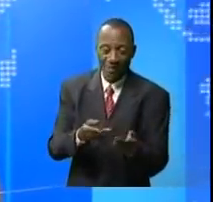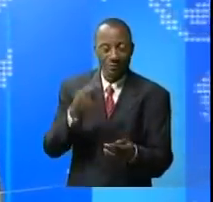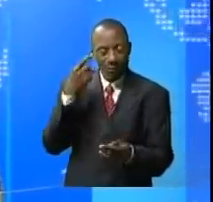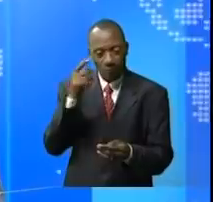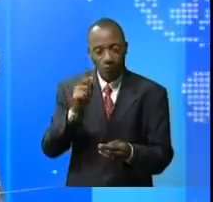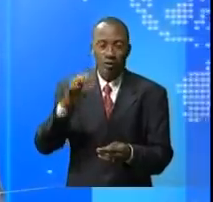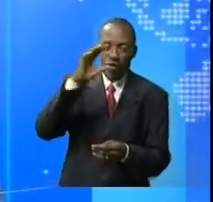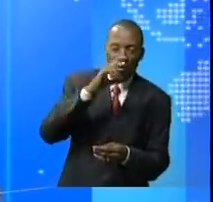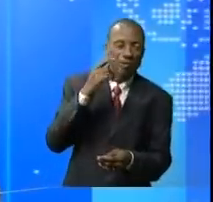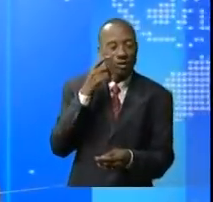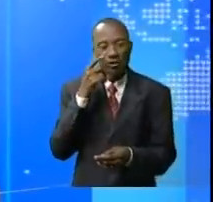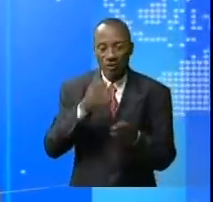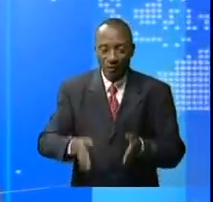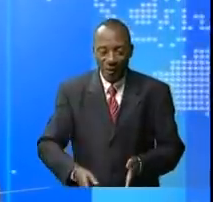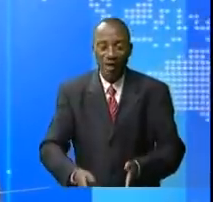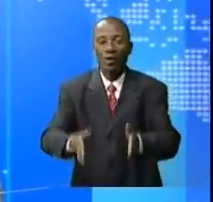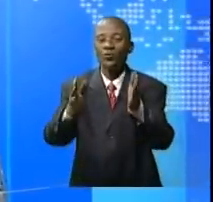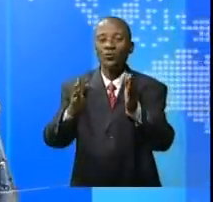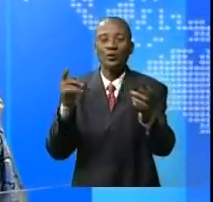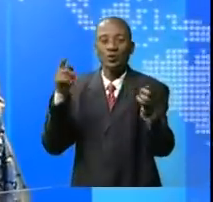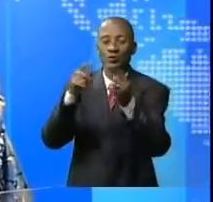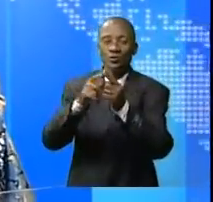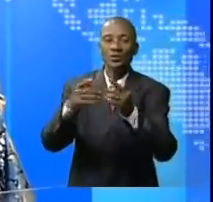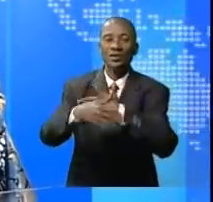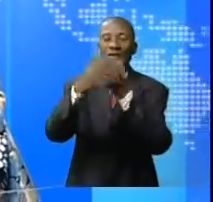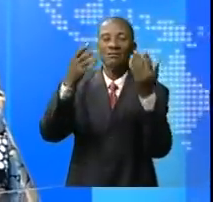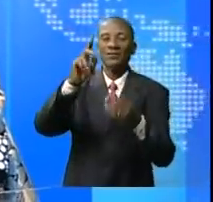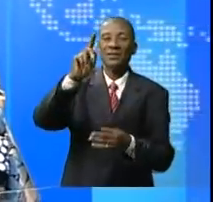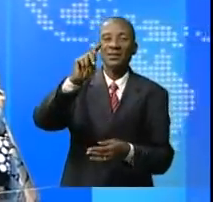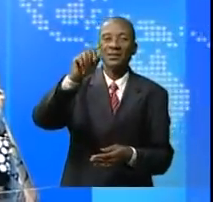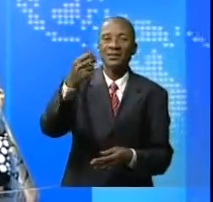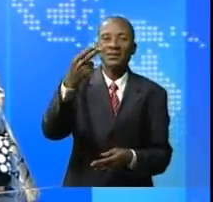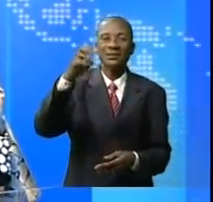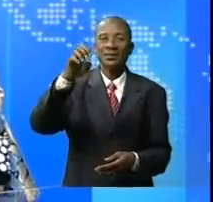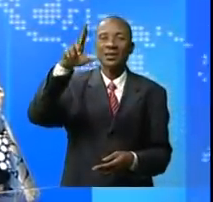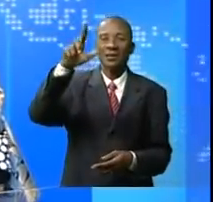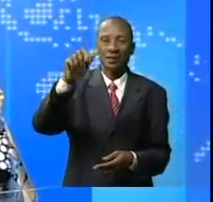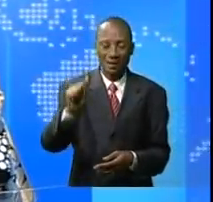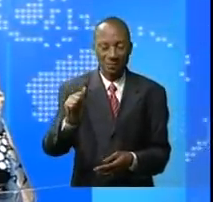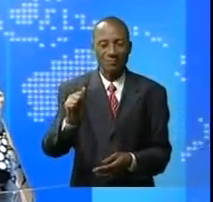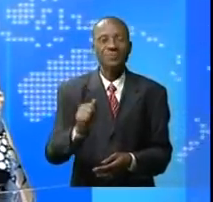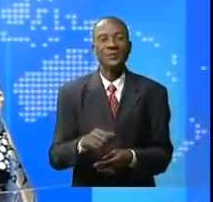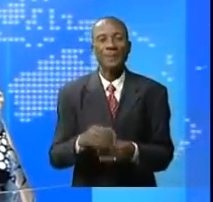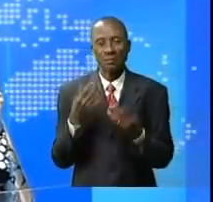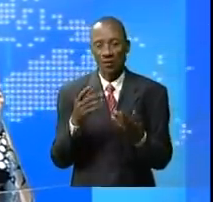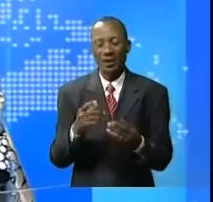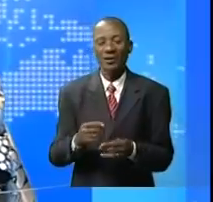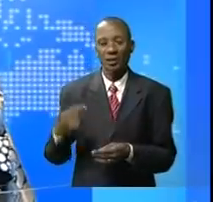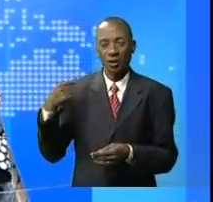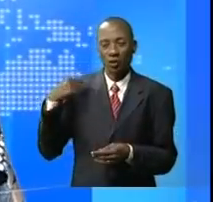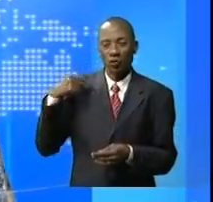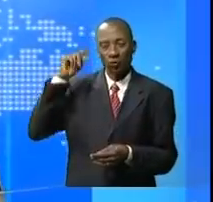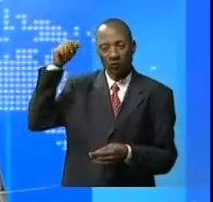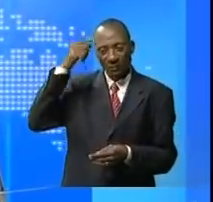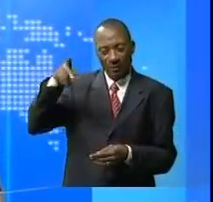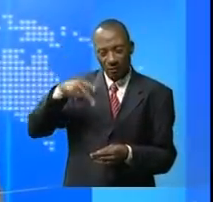contexte que le ministre provincial du plan budget et fonction publique du Congo central, Lubela Mbumba, a fait un don de tôle et autres